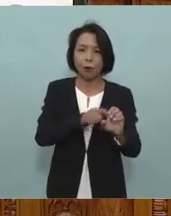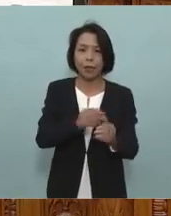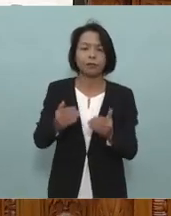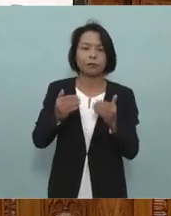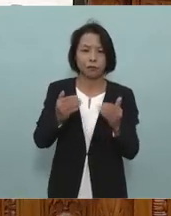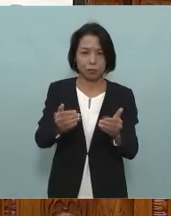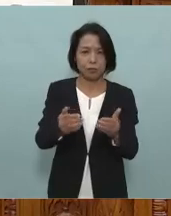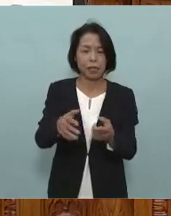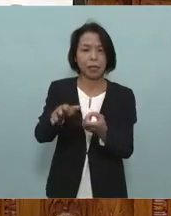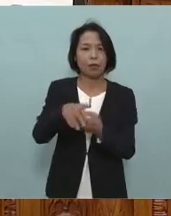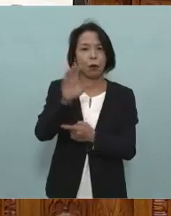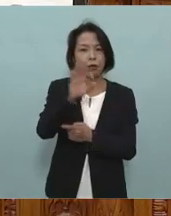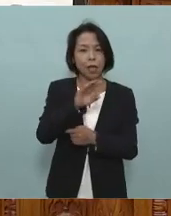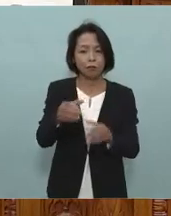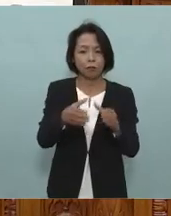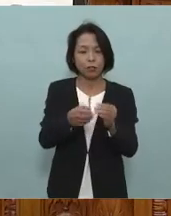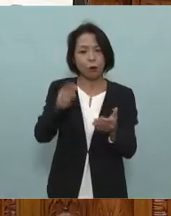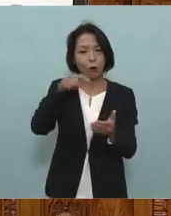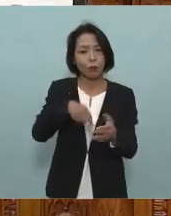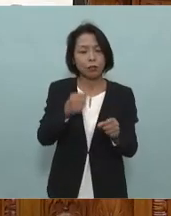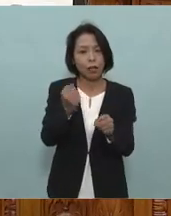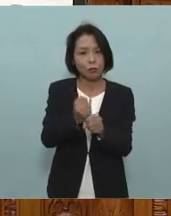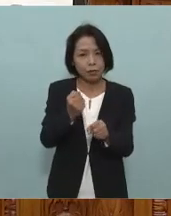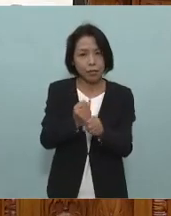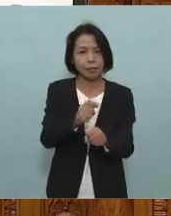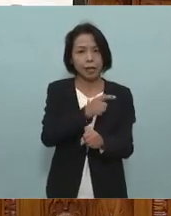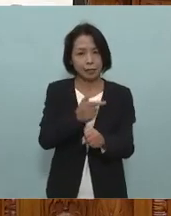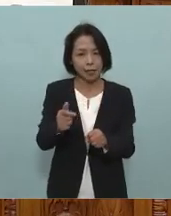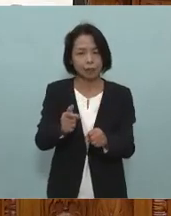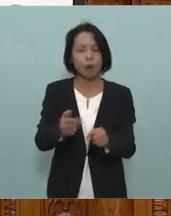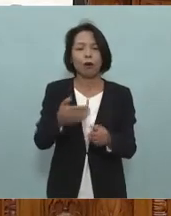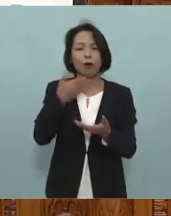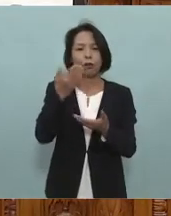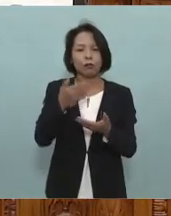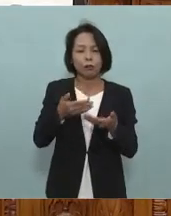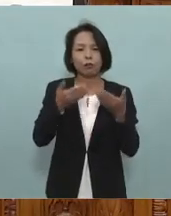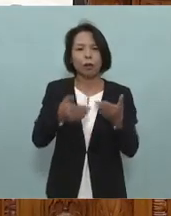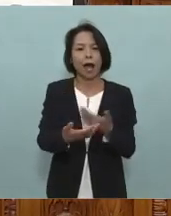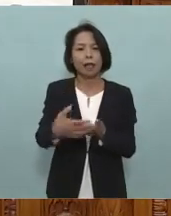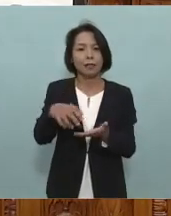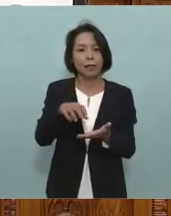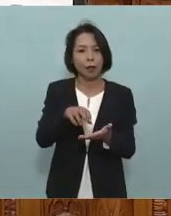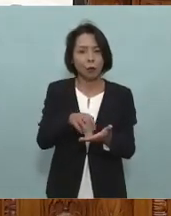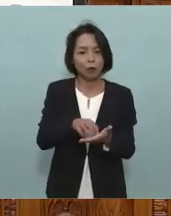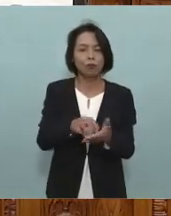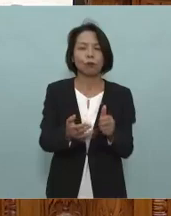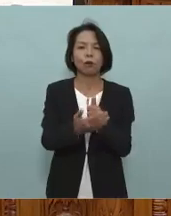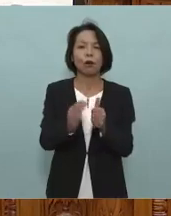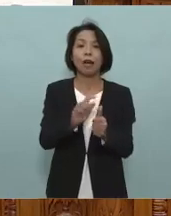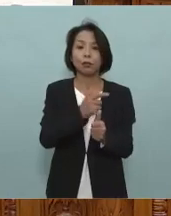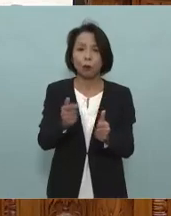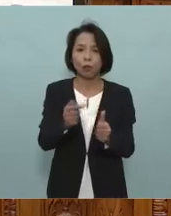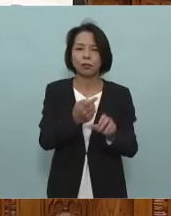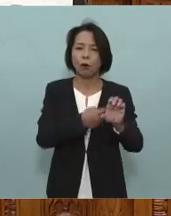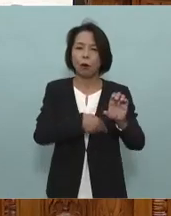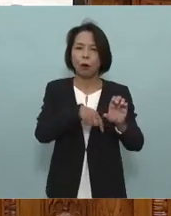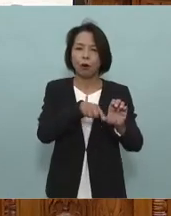農産物の国内生産を通じた食料安全保障の確保などエネルギー